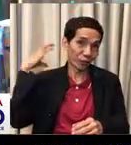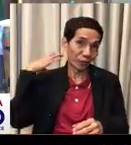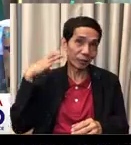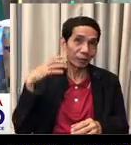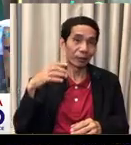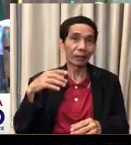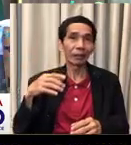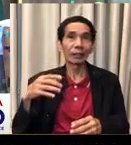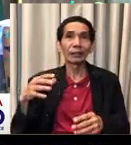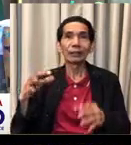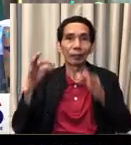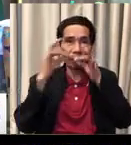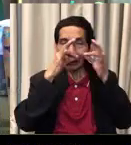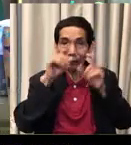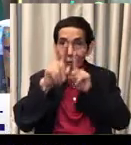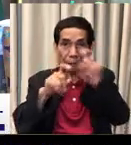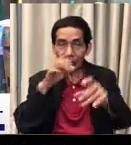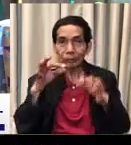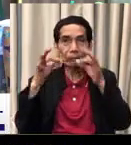Dapat yan, dinadrug test yan.